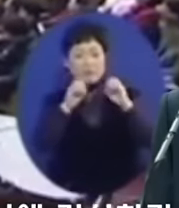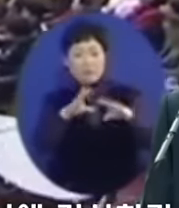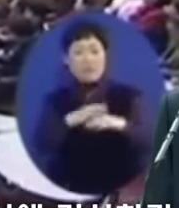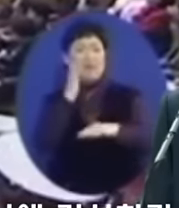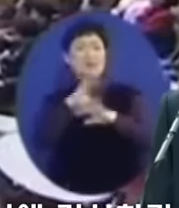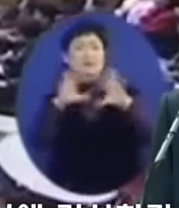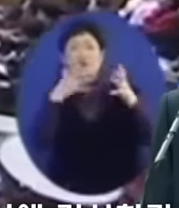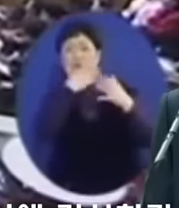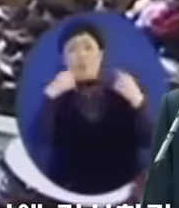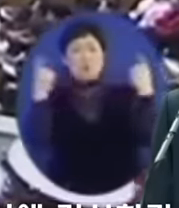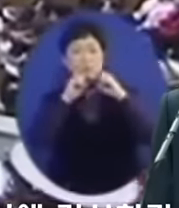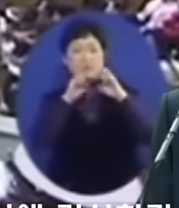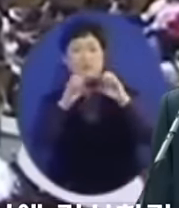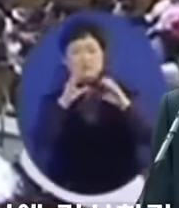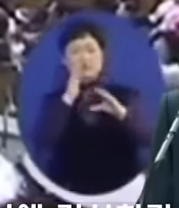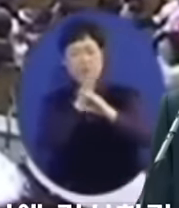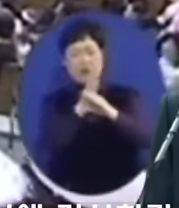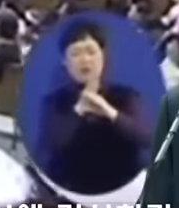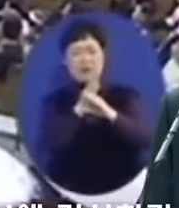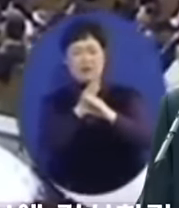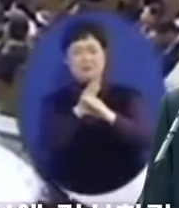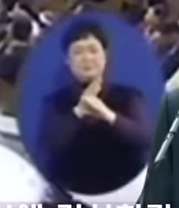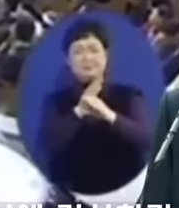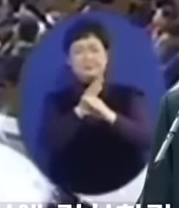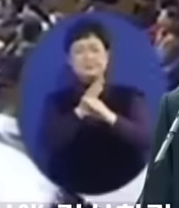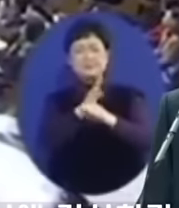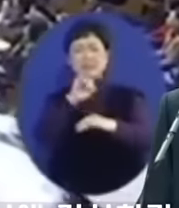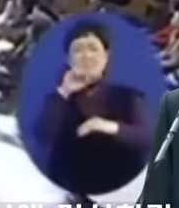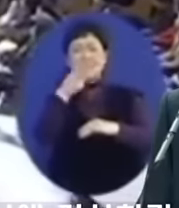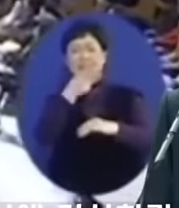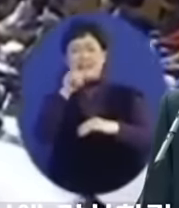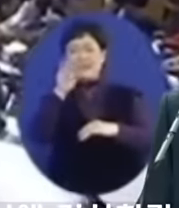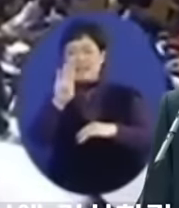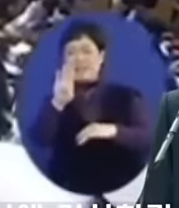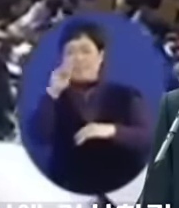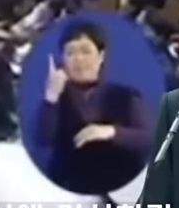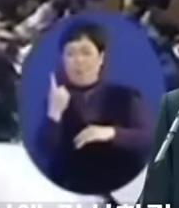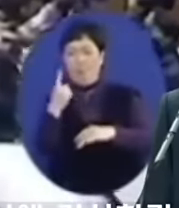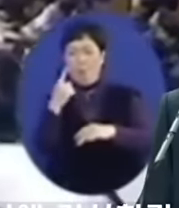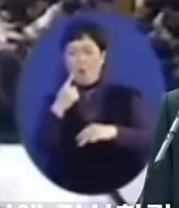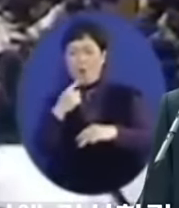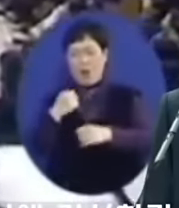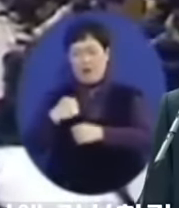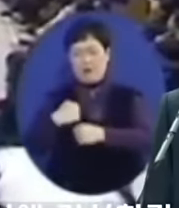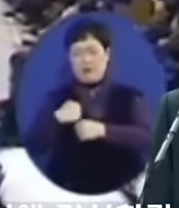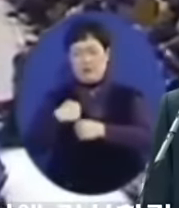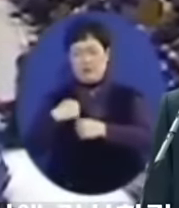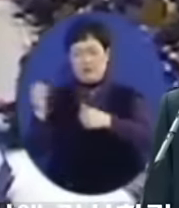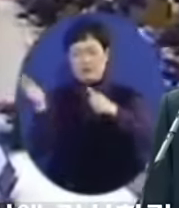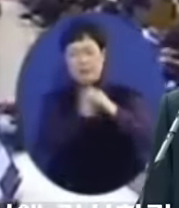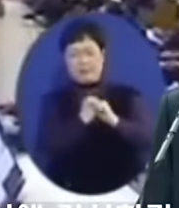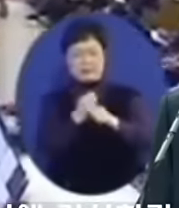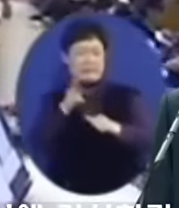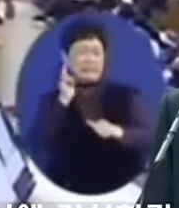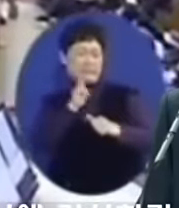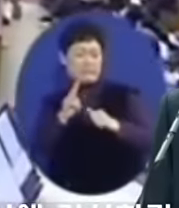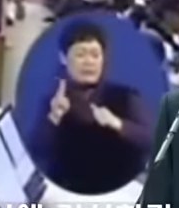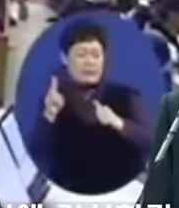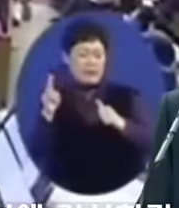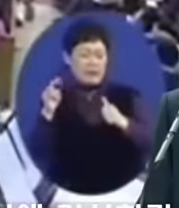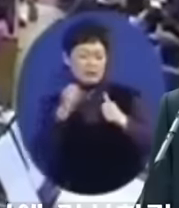천국 복음을 전하는데 그들은 빌립보 관원들에게 잡혀서 실컷 얻어맞고 밥도 못